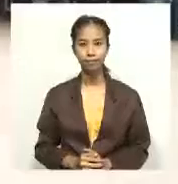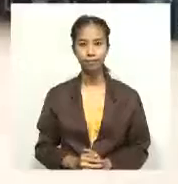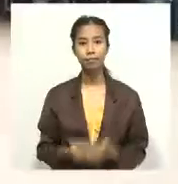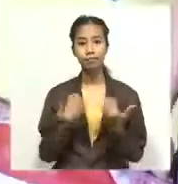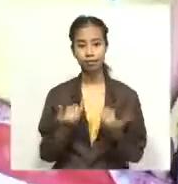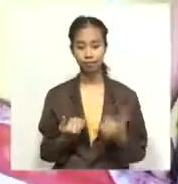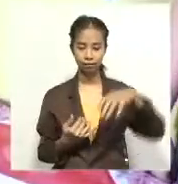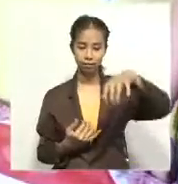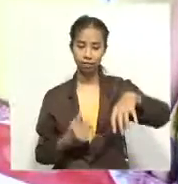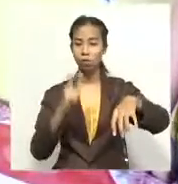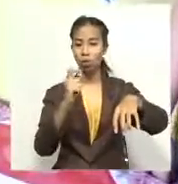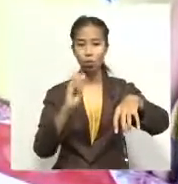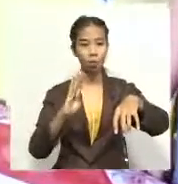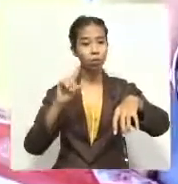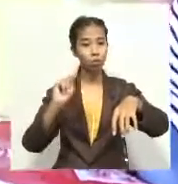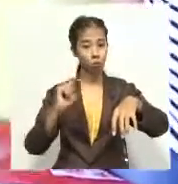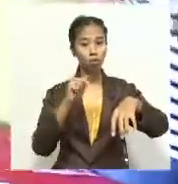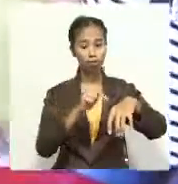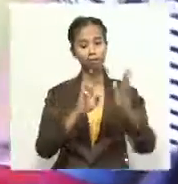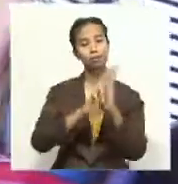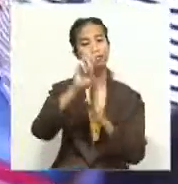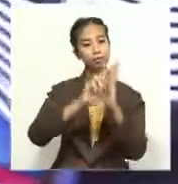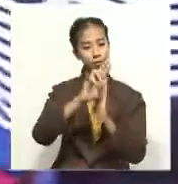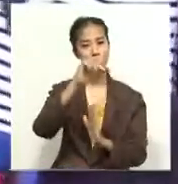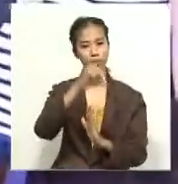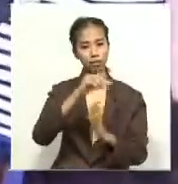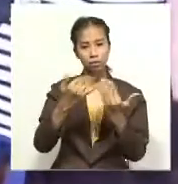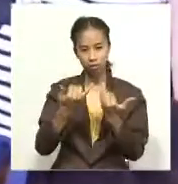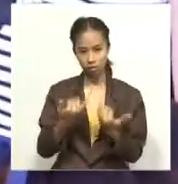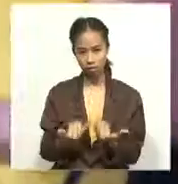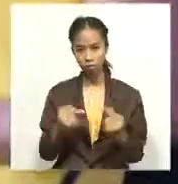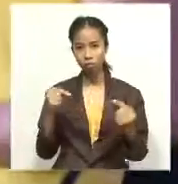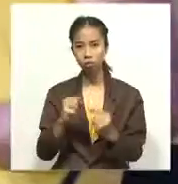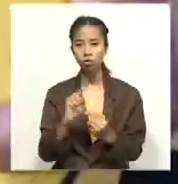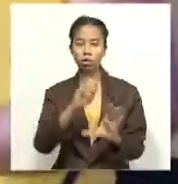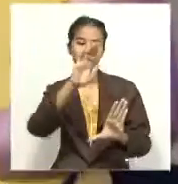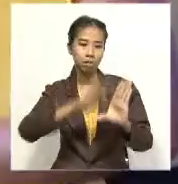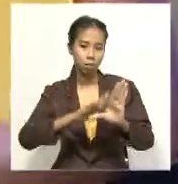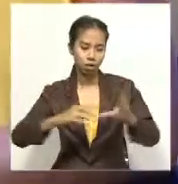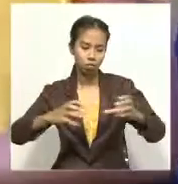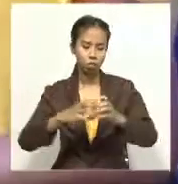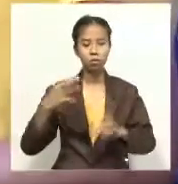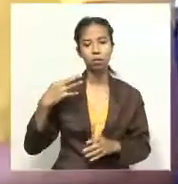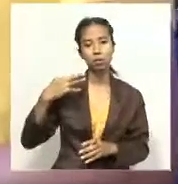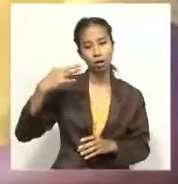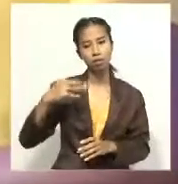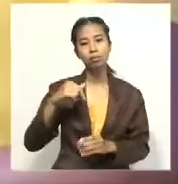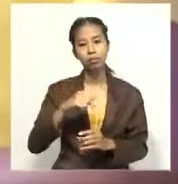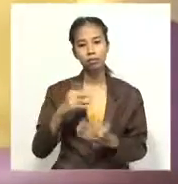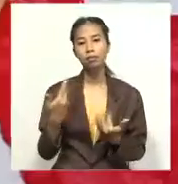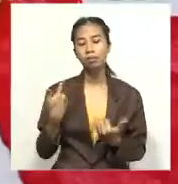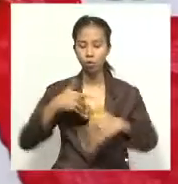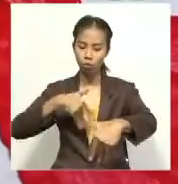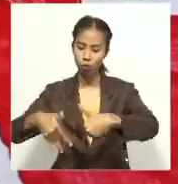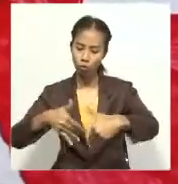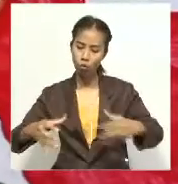ที่องค์การบริหารส่วนตำบลโป่งผาอำเภอแม่สายจังหวัดเชียงรายแห่งนี้นะครับซึ่งใช้เป็นสถานที่ในการรับสมัครจิตอาสาหน่วยพระราชทานและประช